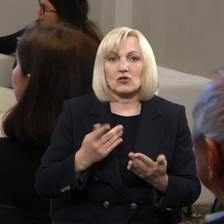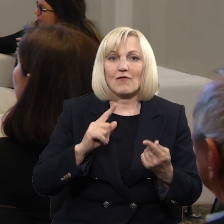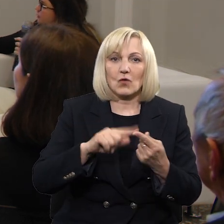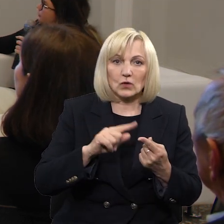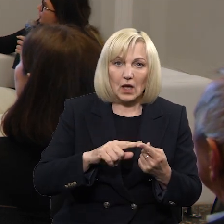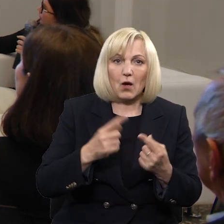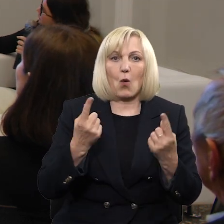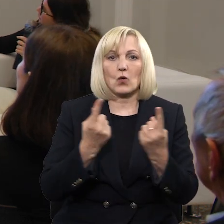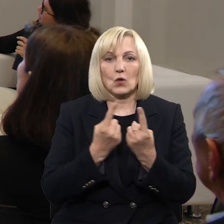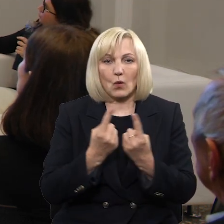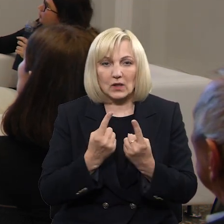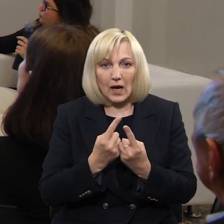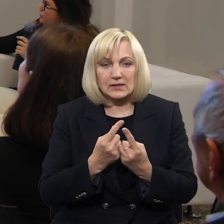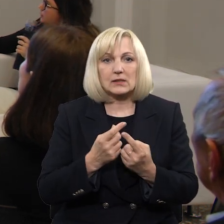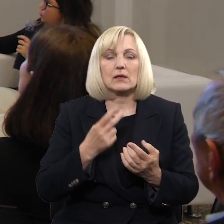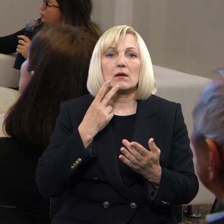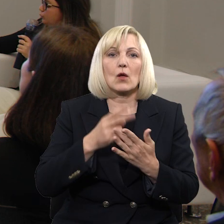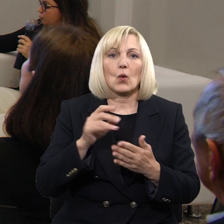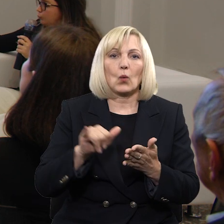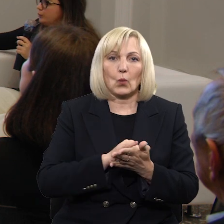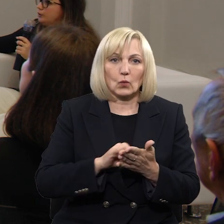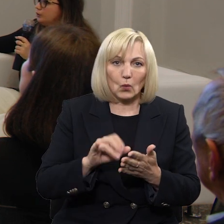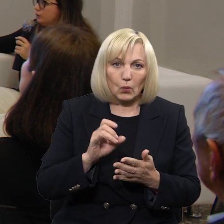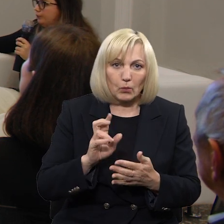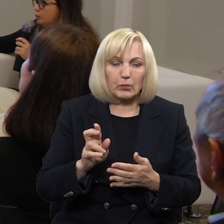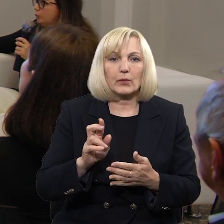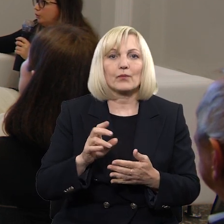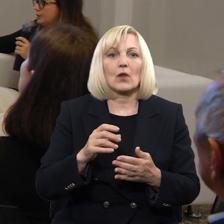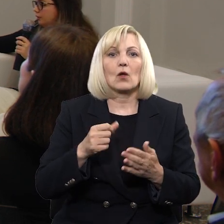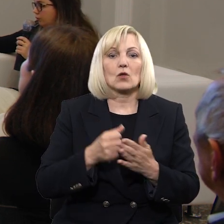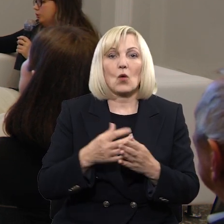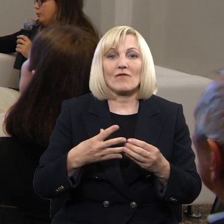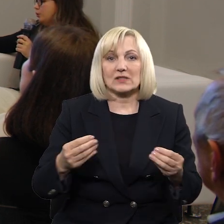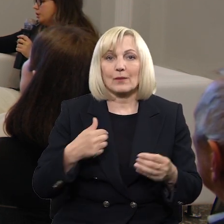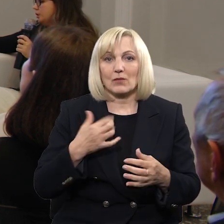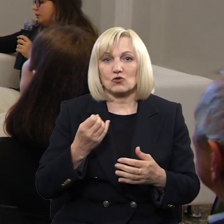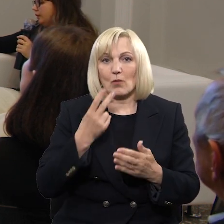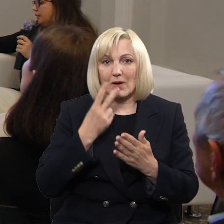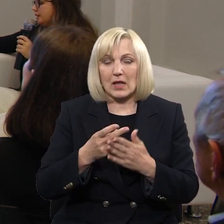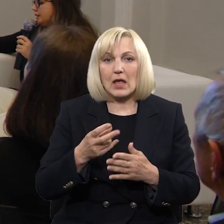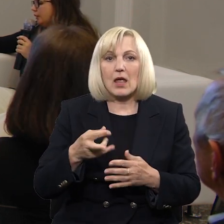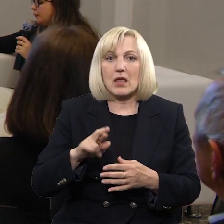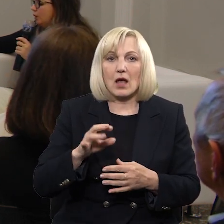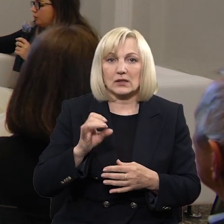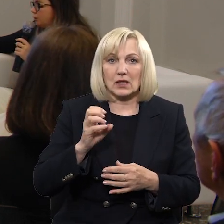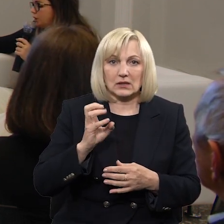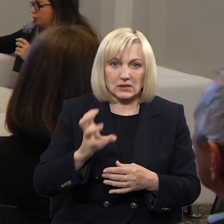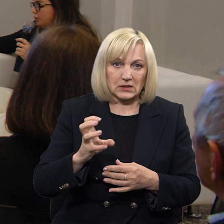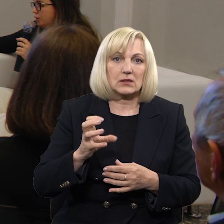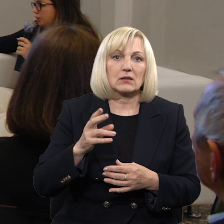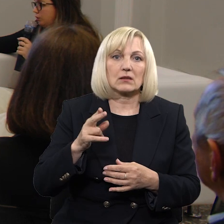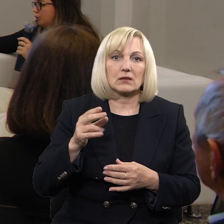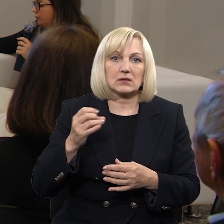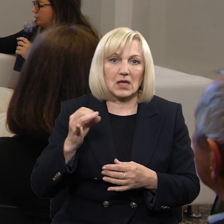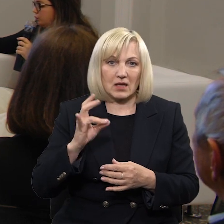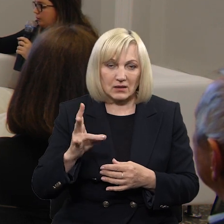ВКонтакте в Одноклассники мы транслируем YouTube до весны этого года мы еще транслировали в Яндекс но к